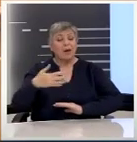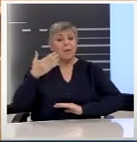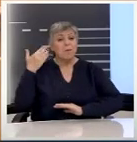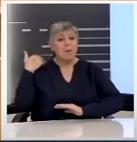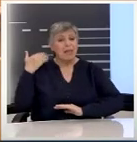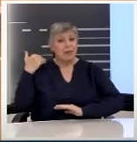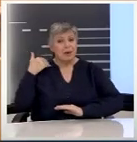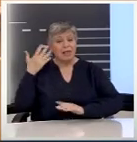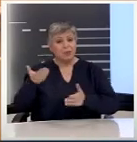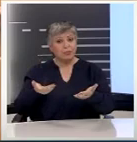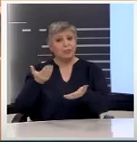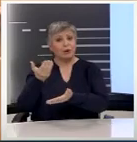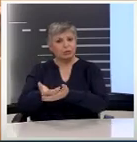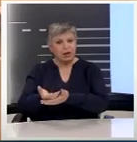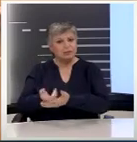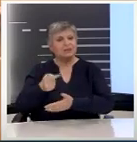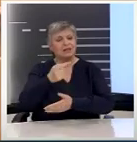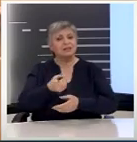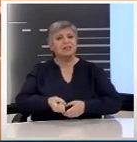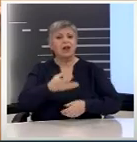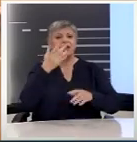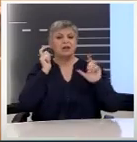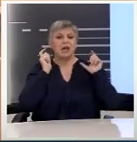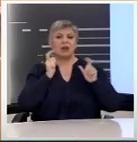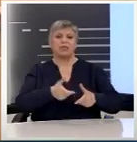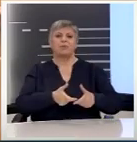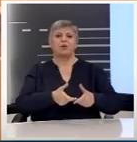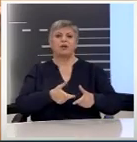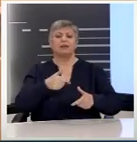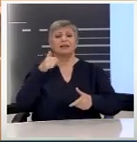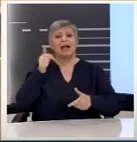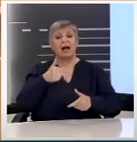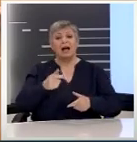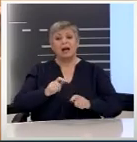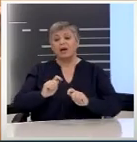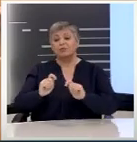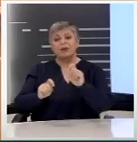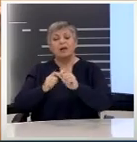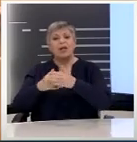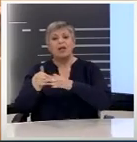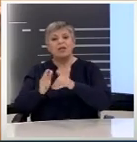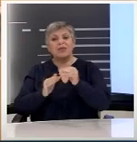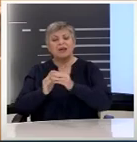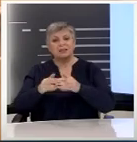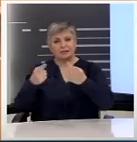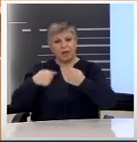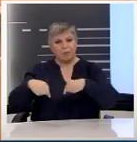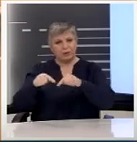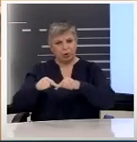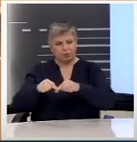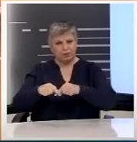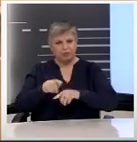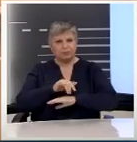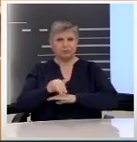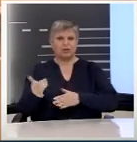εσείς κυβέρνηση και είχατε τότε τη δυνατότητα των συστάσεων Εξεταστικής Επιτροπής. Διότι σήμερα ή τις ψηφίσετε ή